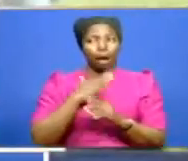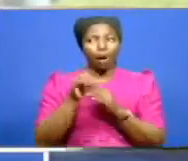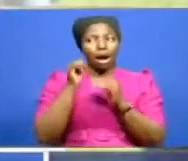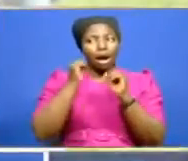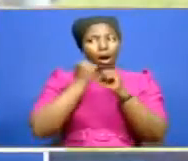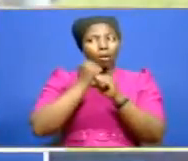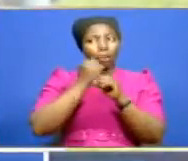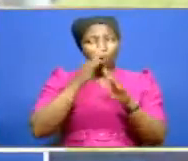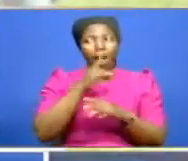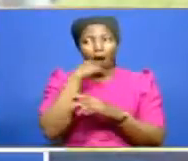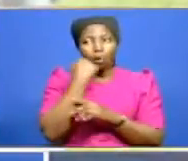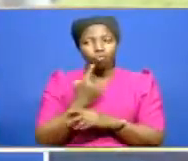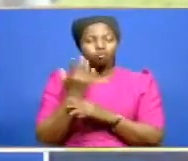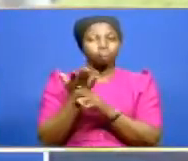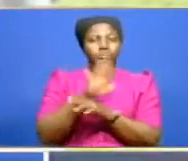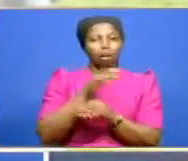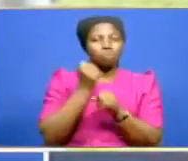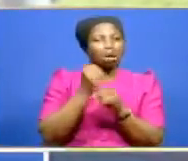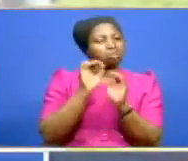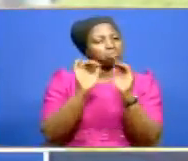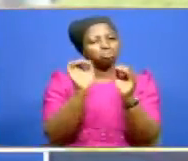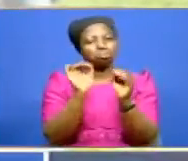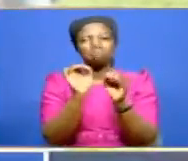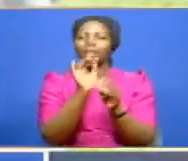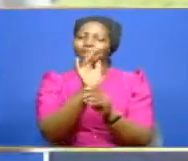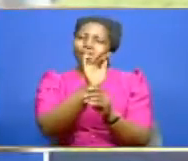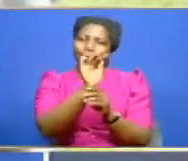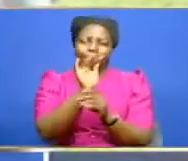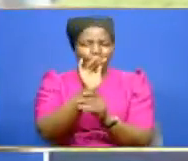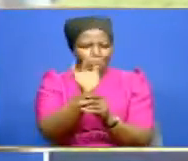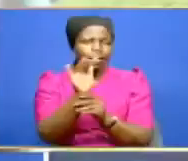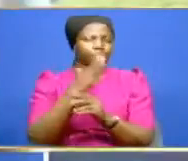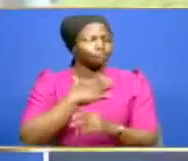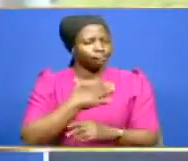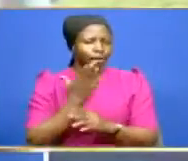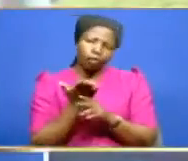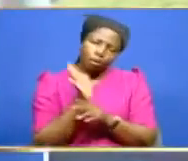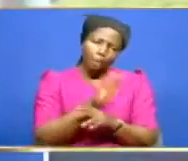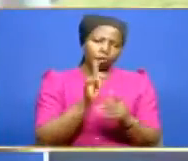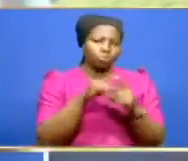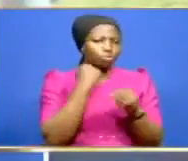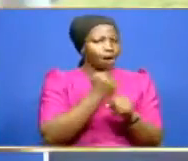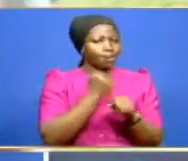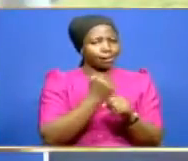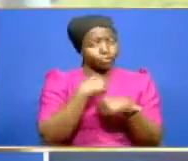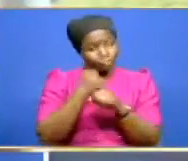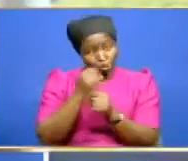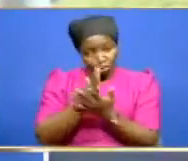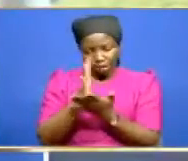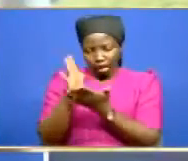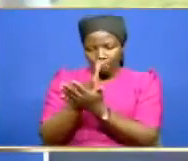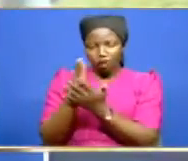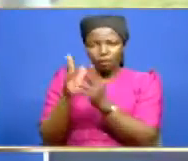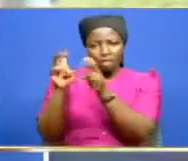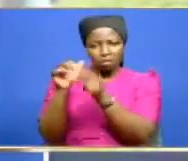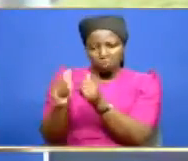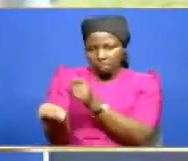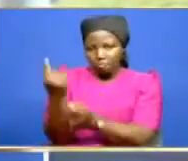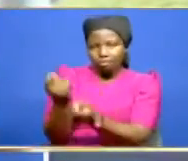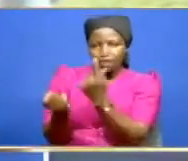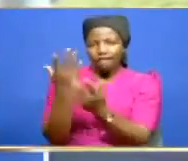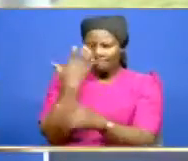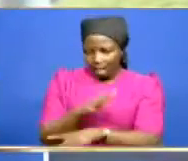they consider coming back on duty so that the matters that they have raised, some of them have been addressed, some are still being